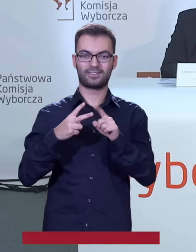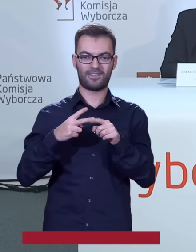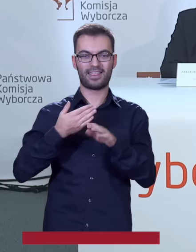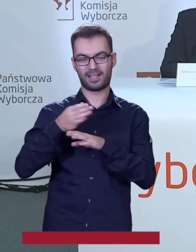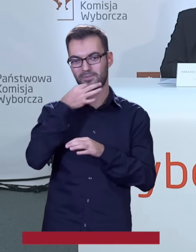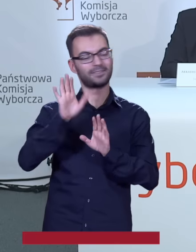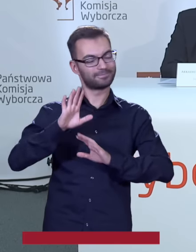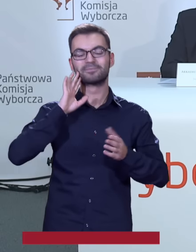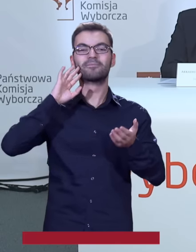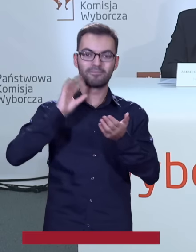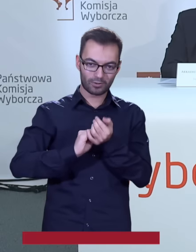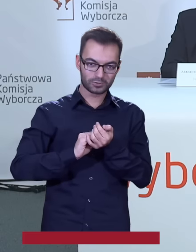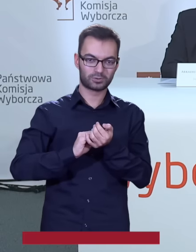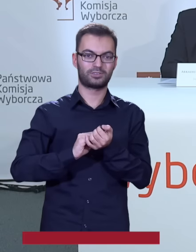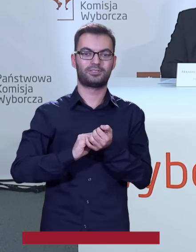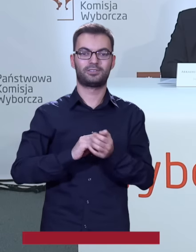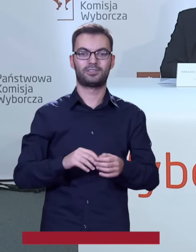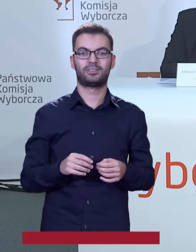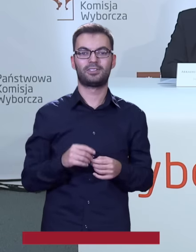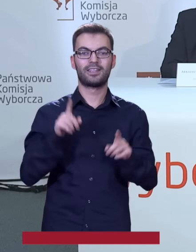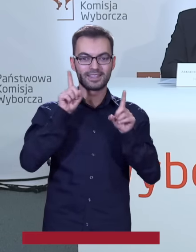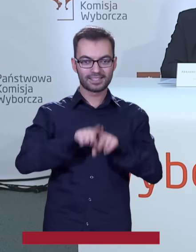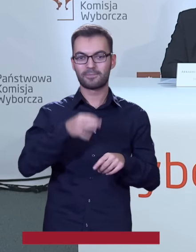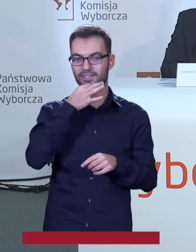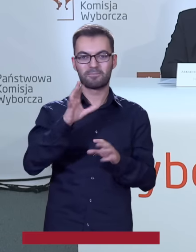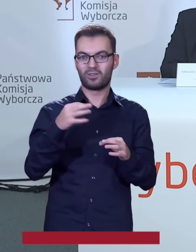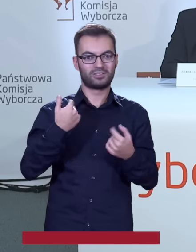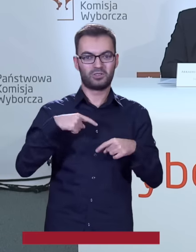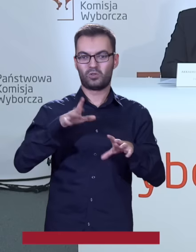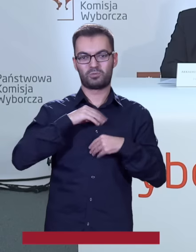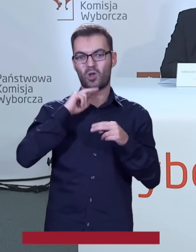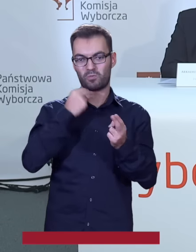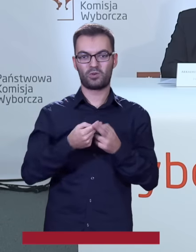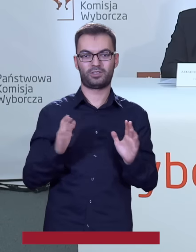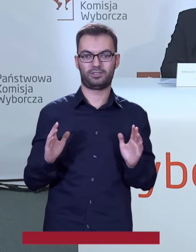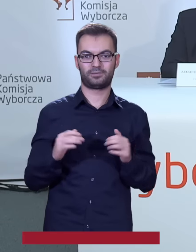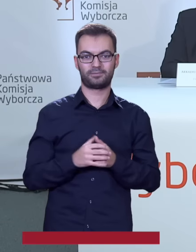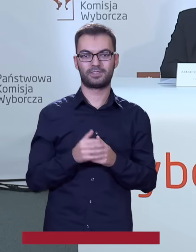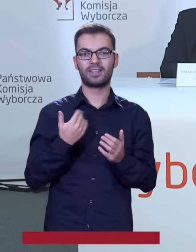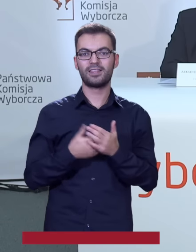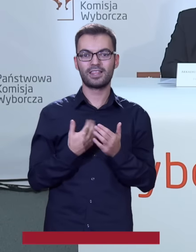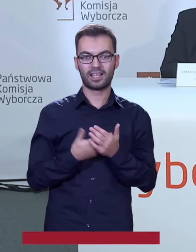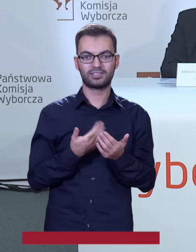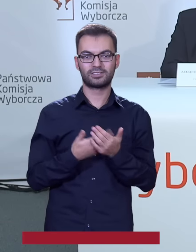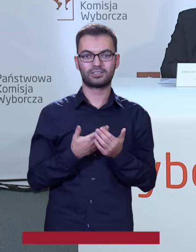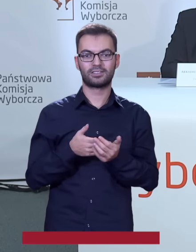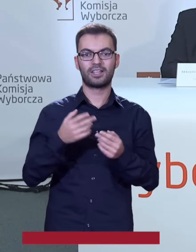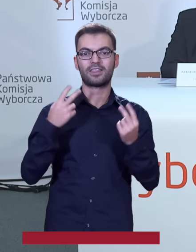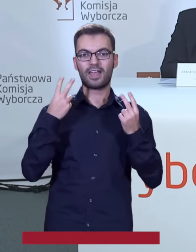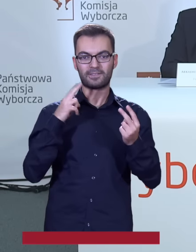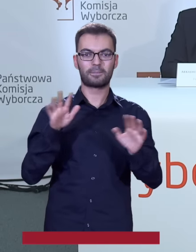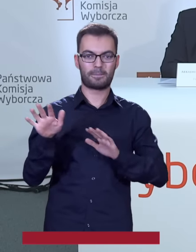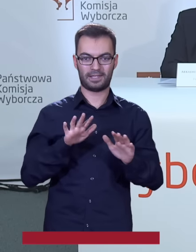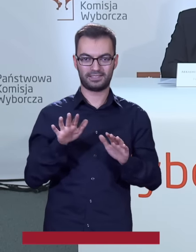Zadam po raz drugi te same pytania, ponieważ nie uzyskałam na nie odpowiedzi. Dlaczego do najbardziej